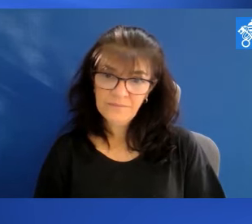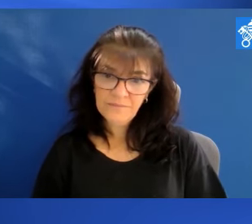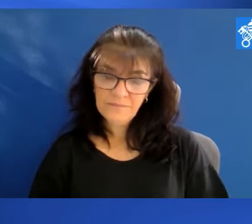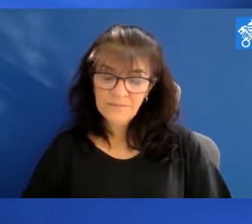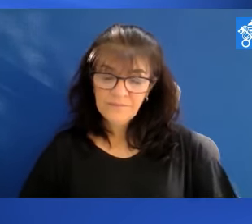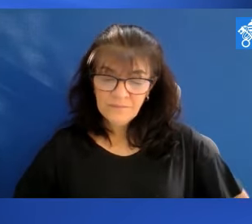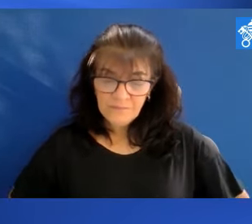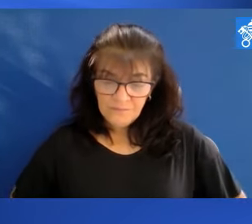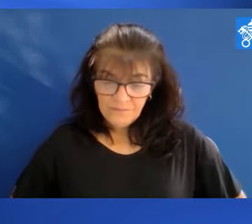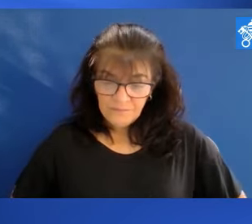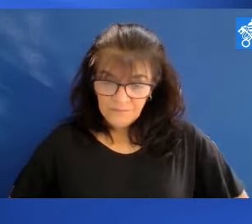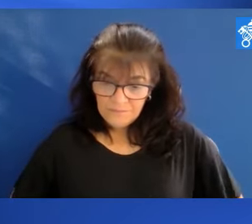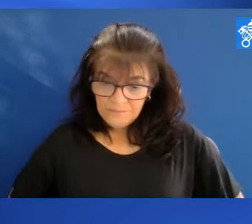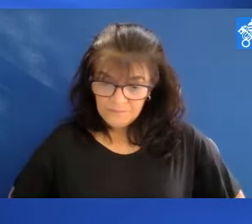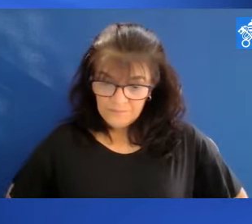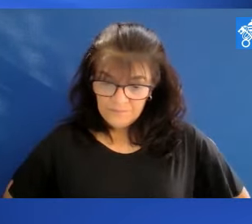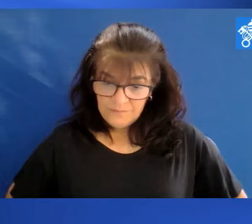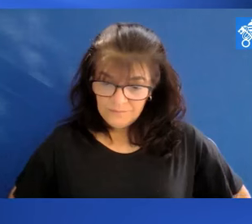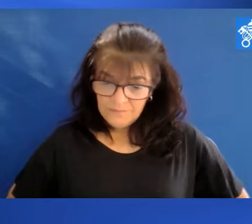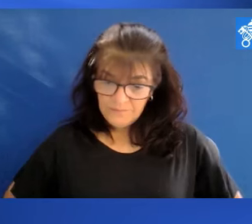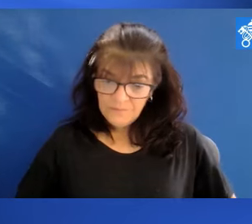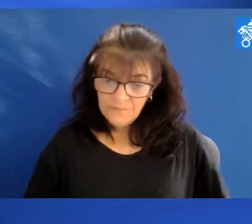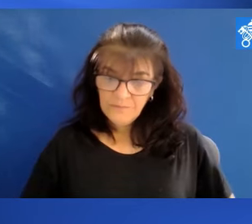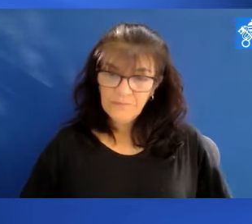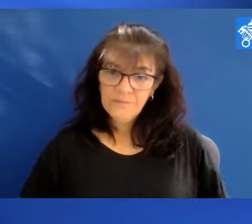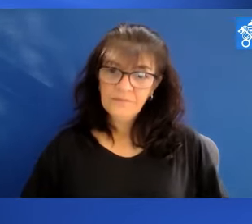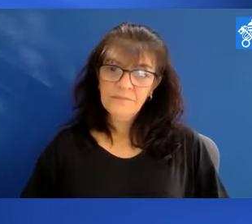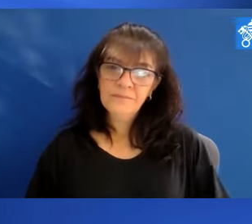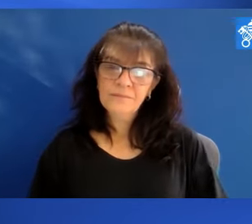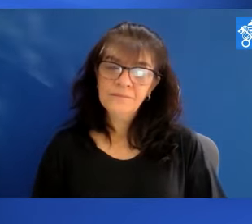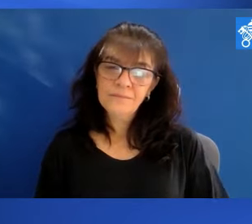إليكم ملخص التعليم المسيحي لقداسة البابا فرانسيس